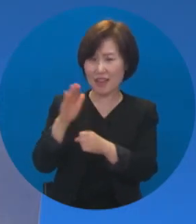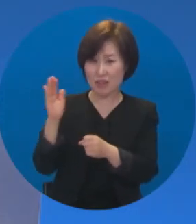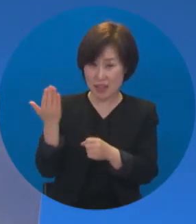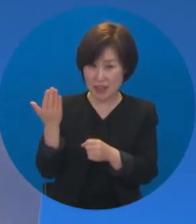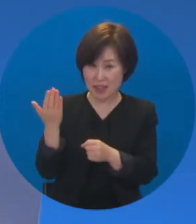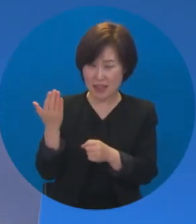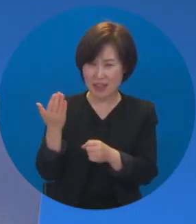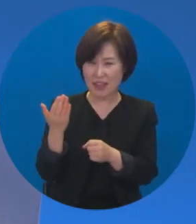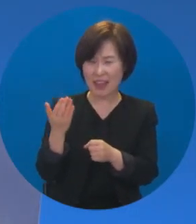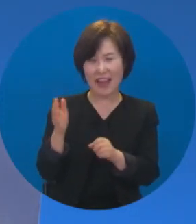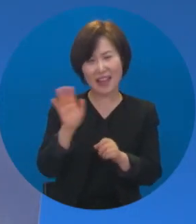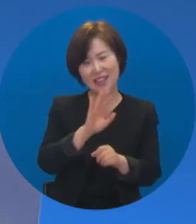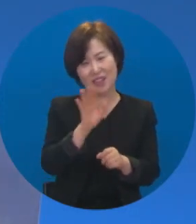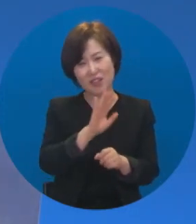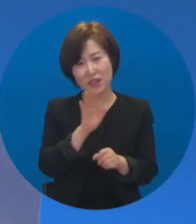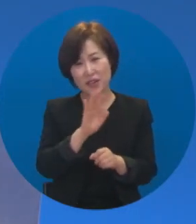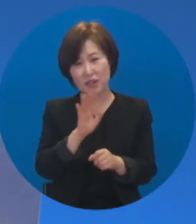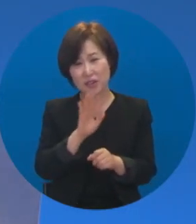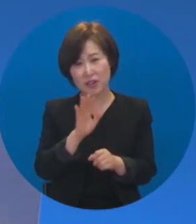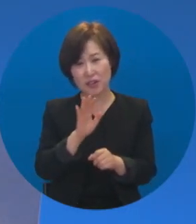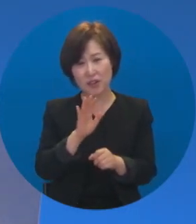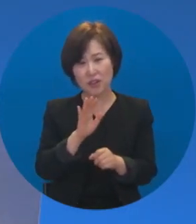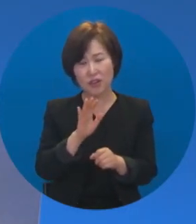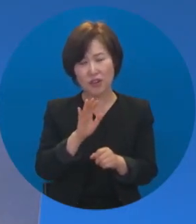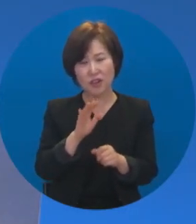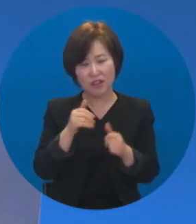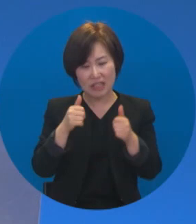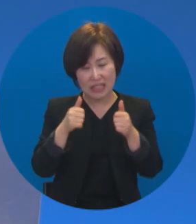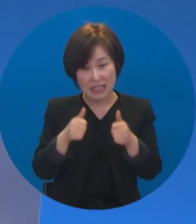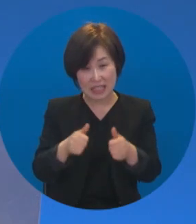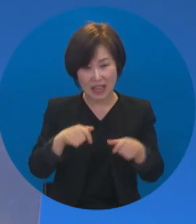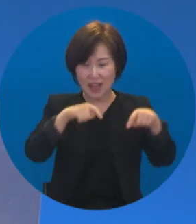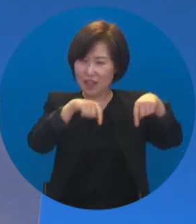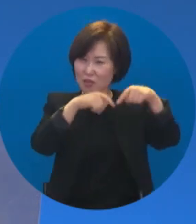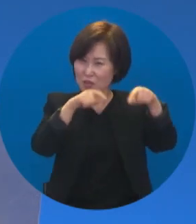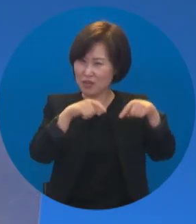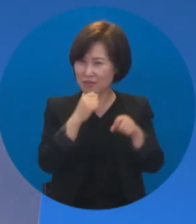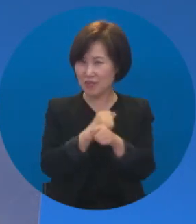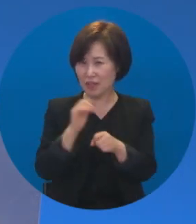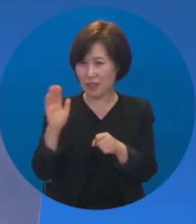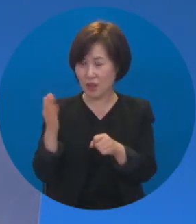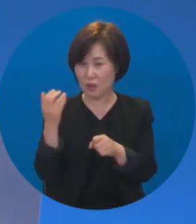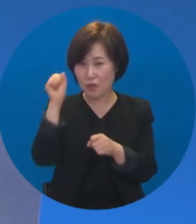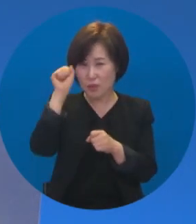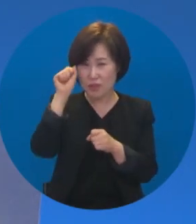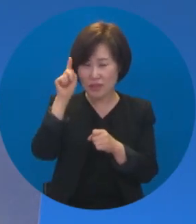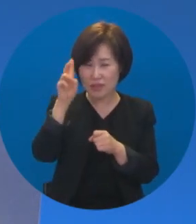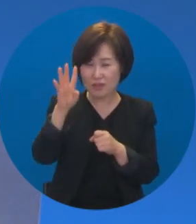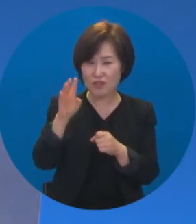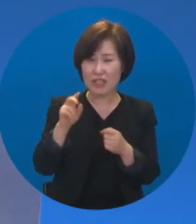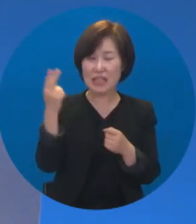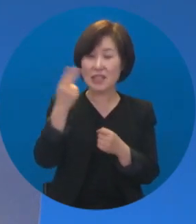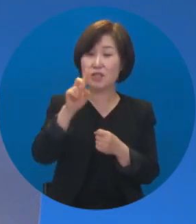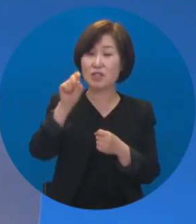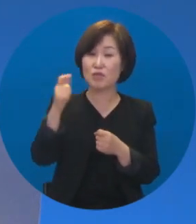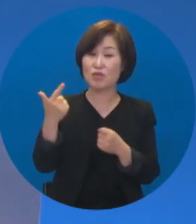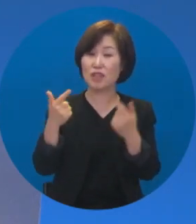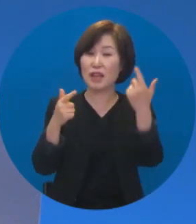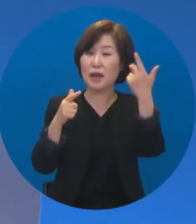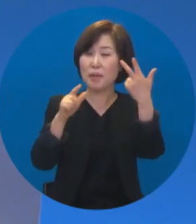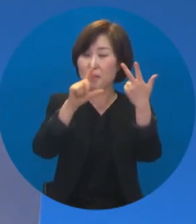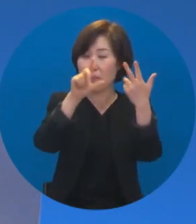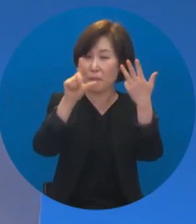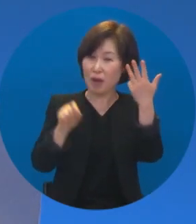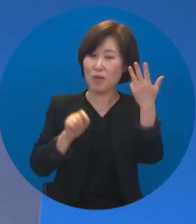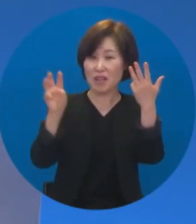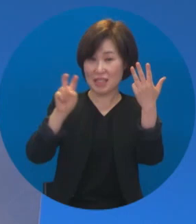안녕. 그렇게 인사를 했습니다. 그리고 며칠 뒤 2016년 8월 20일에